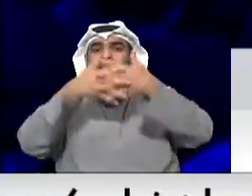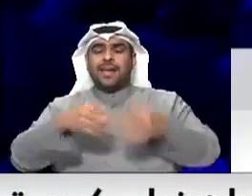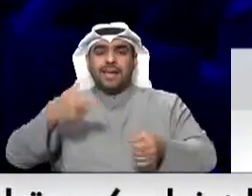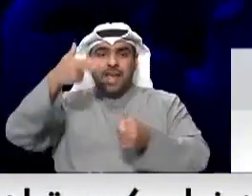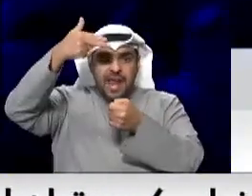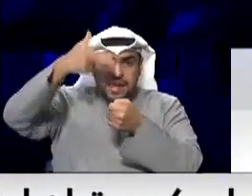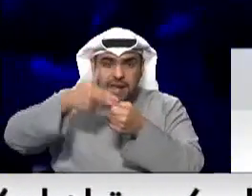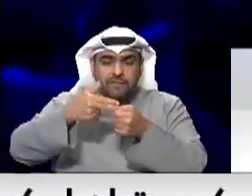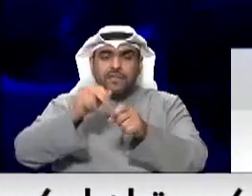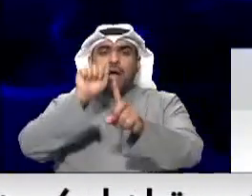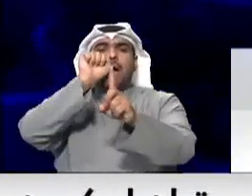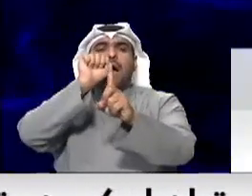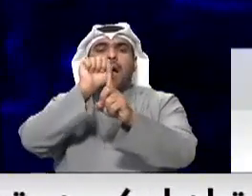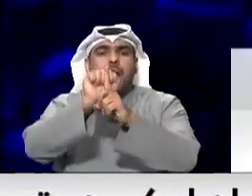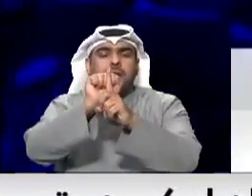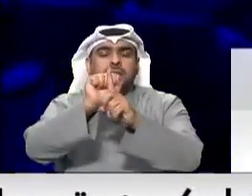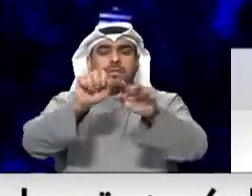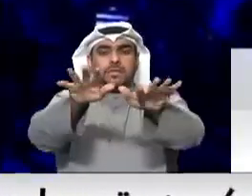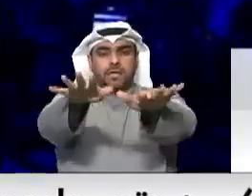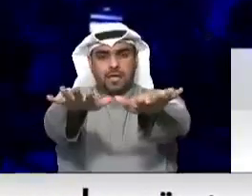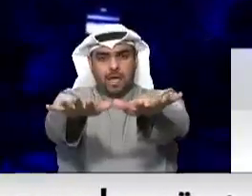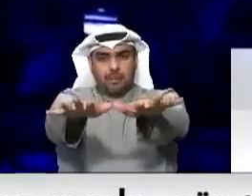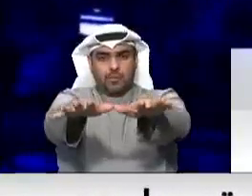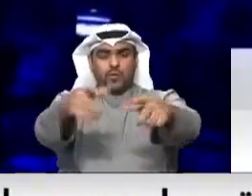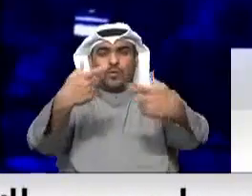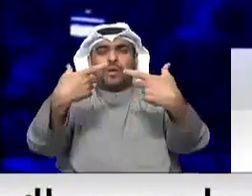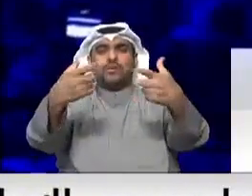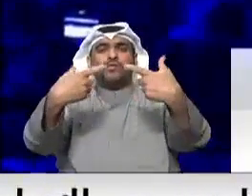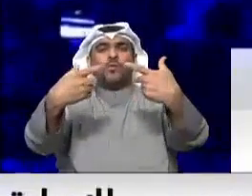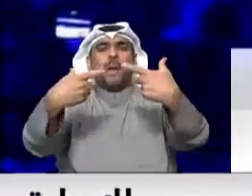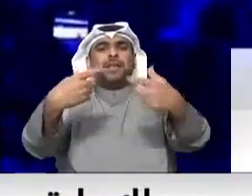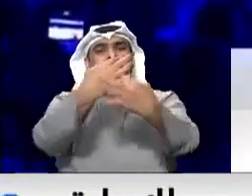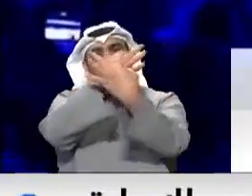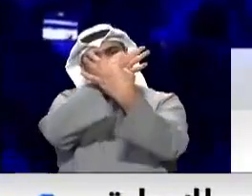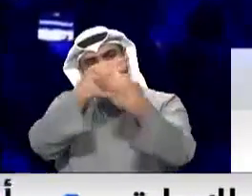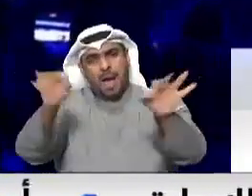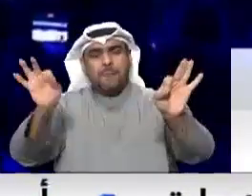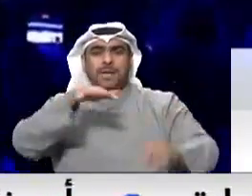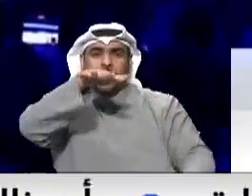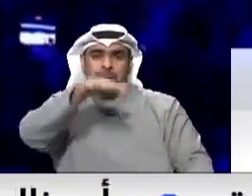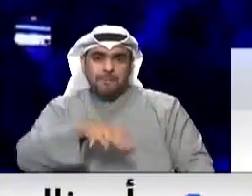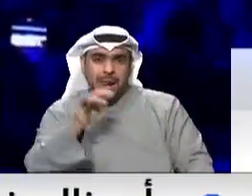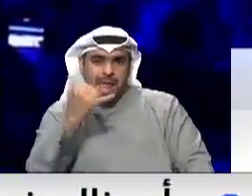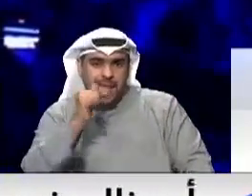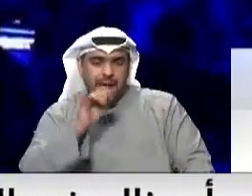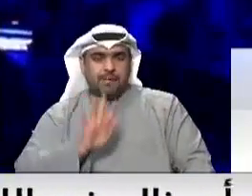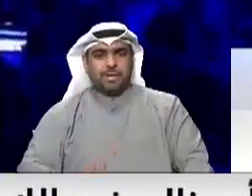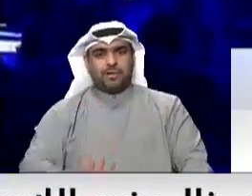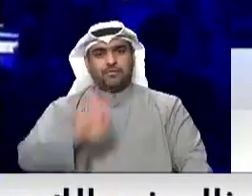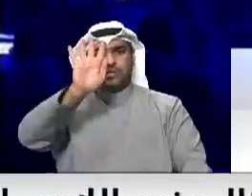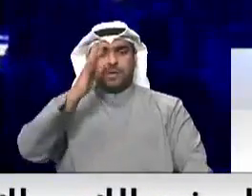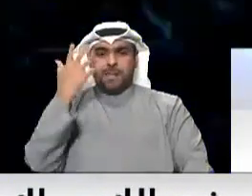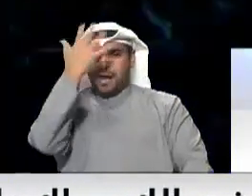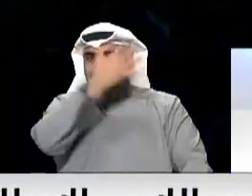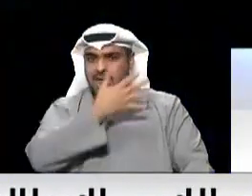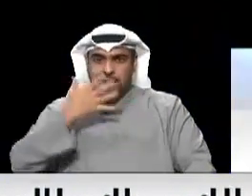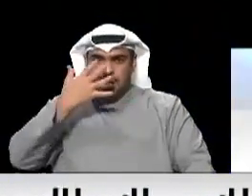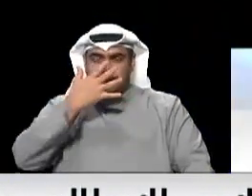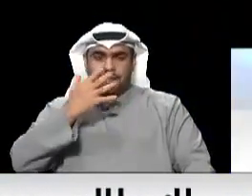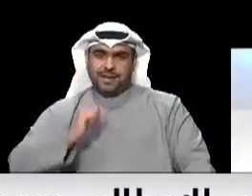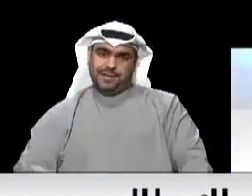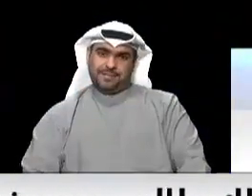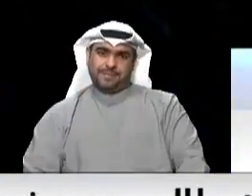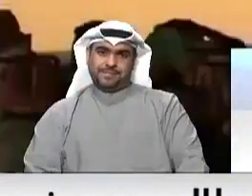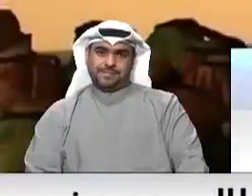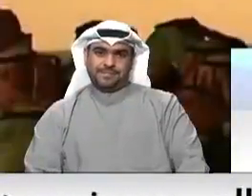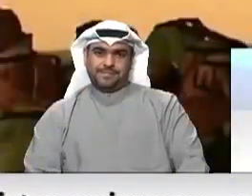التحول الرقمي في المملكة ومنطقة الشرق الأوسط وشمال إفريقيا، حيث تخطط أرامكو لاستثمارات ملياريه في المجال